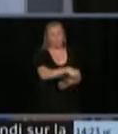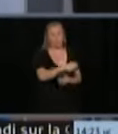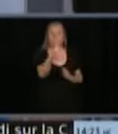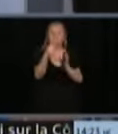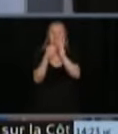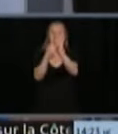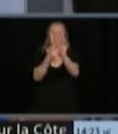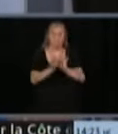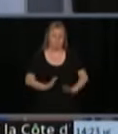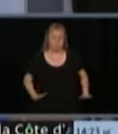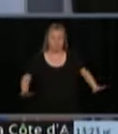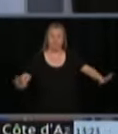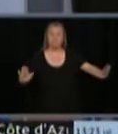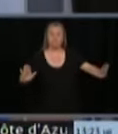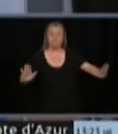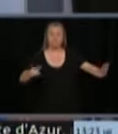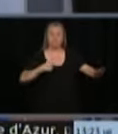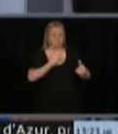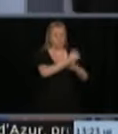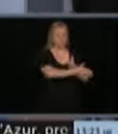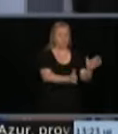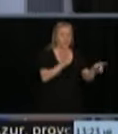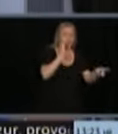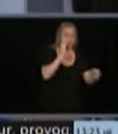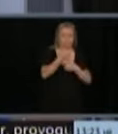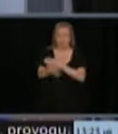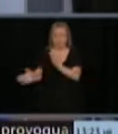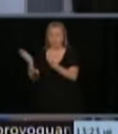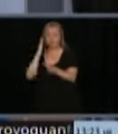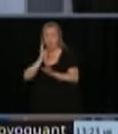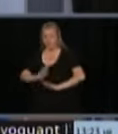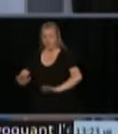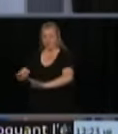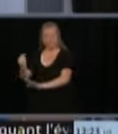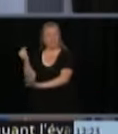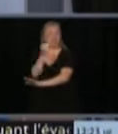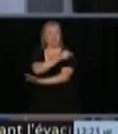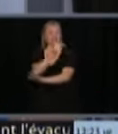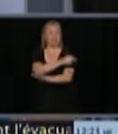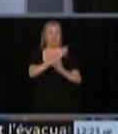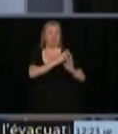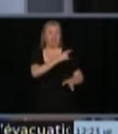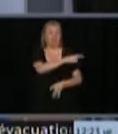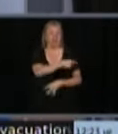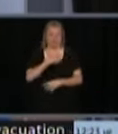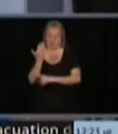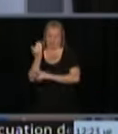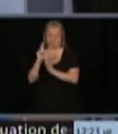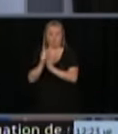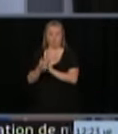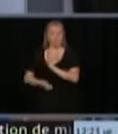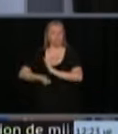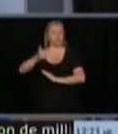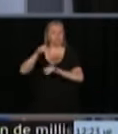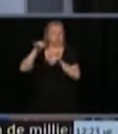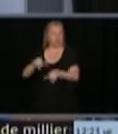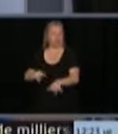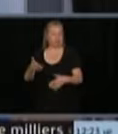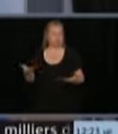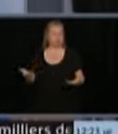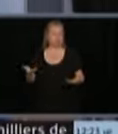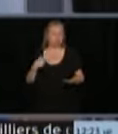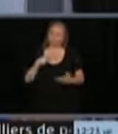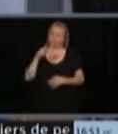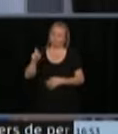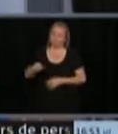15 minutes. Ils sont visés par cette approche. Ça comprend le personnel de soins infirmiers, cardio-respiratoires. Ça comprend